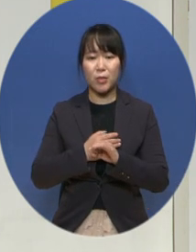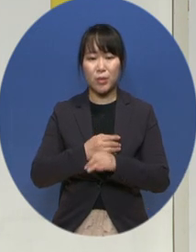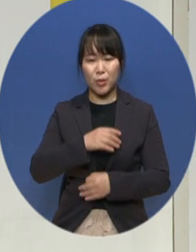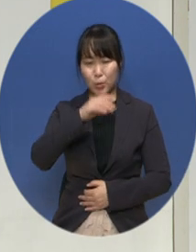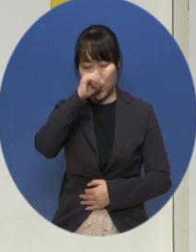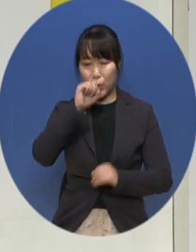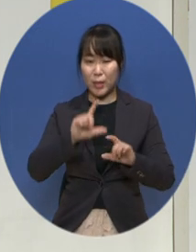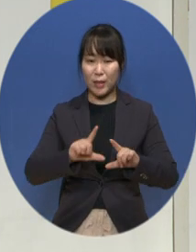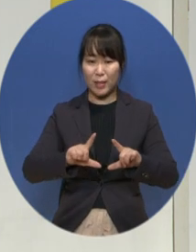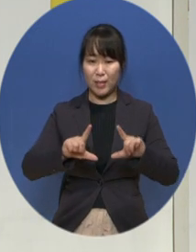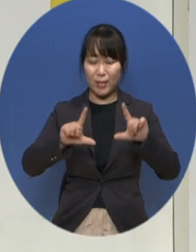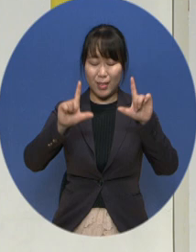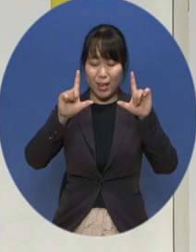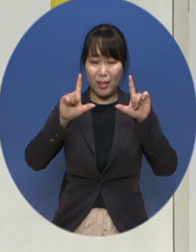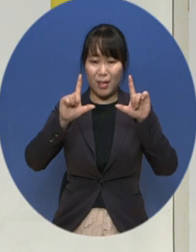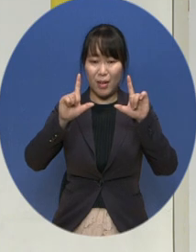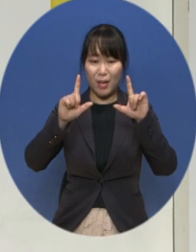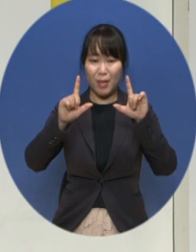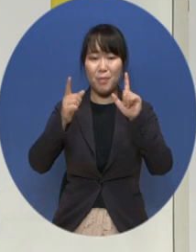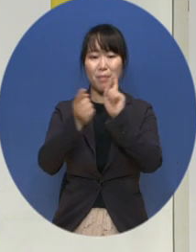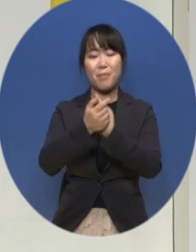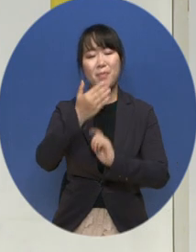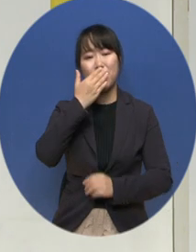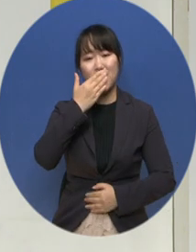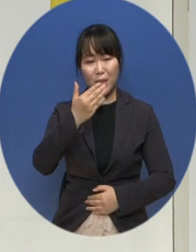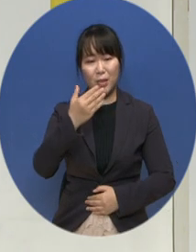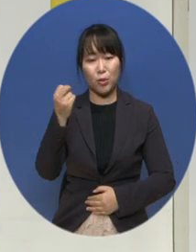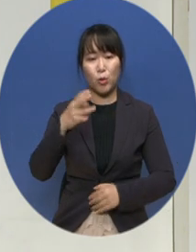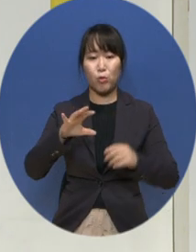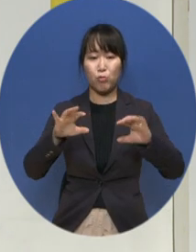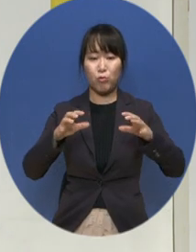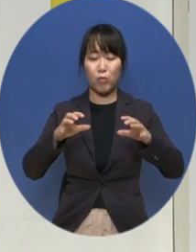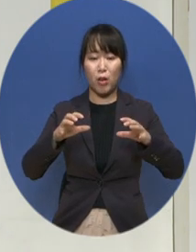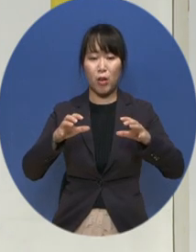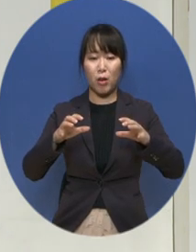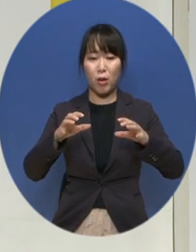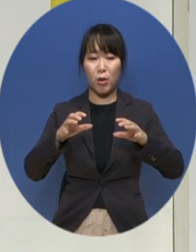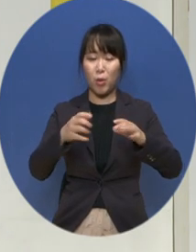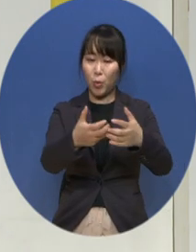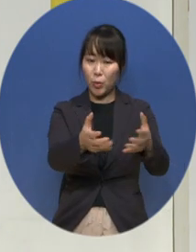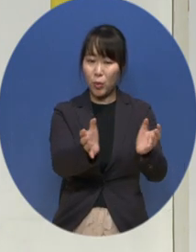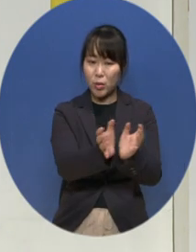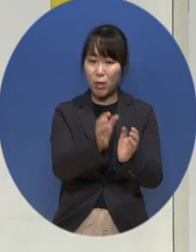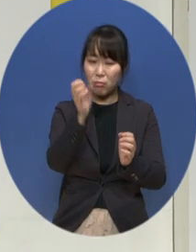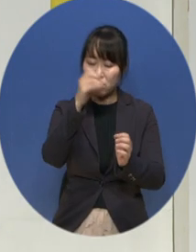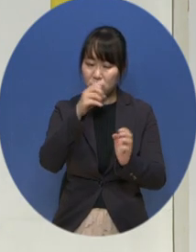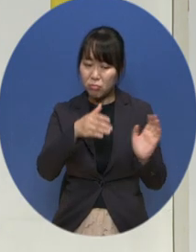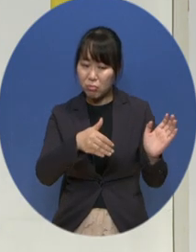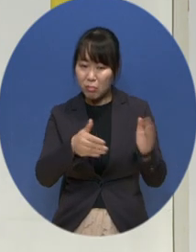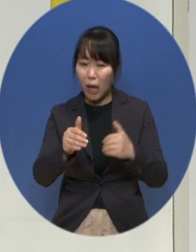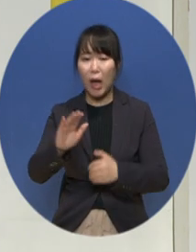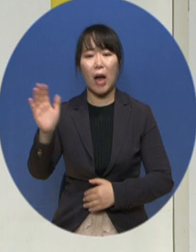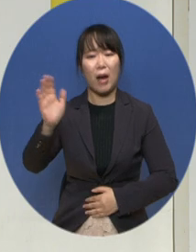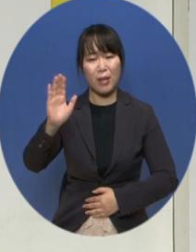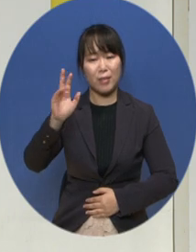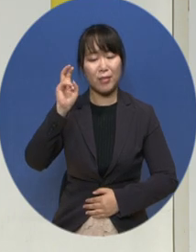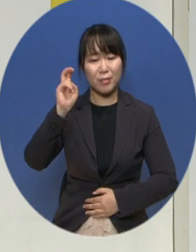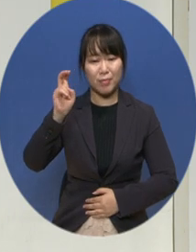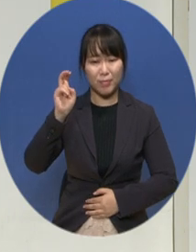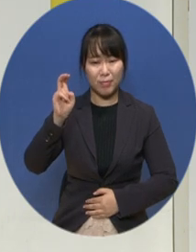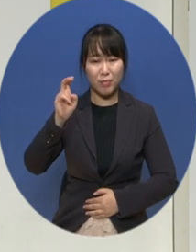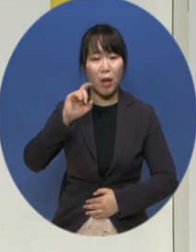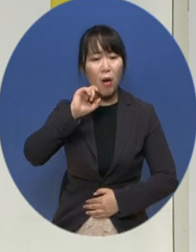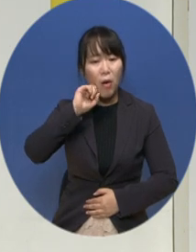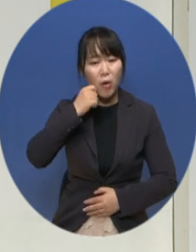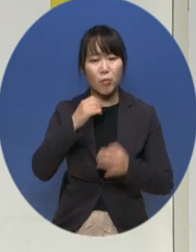되면 좋은 날을 볼 수 있다 그리고 이제 국가 우리 공동체가 그냥 넘겨 지 않을 것이다